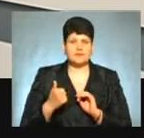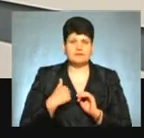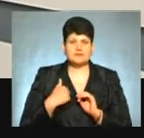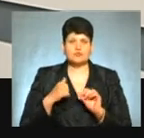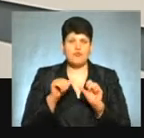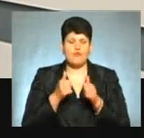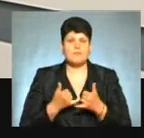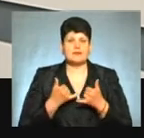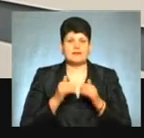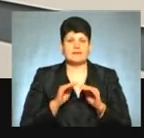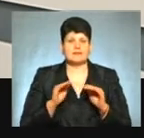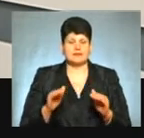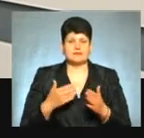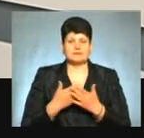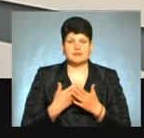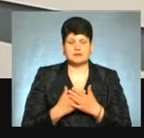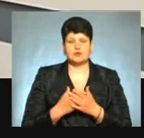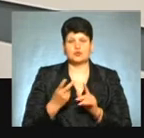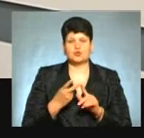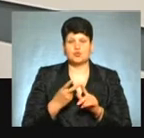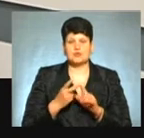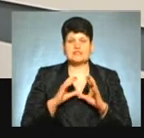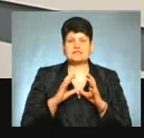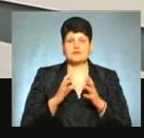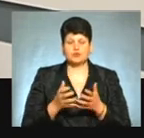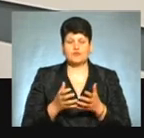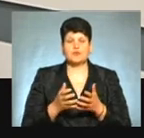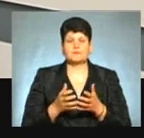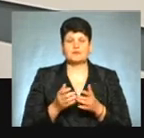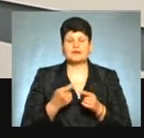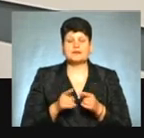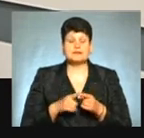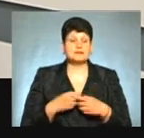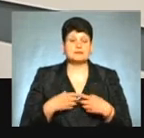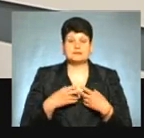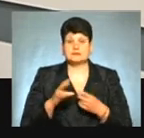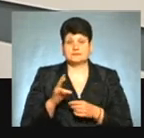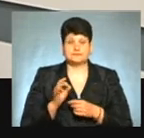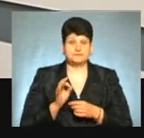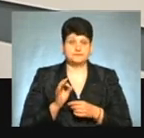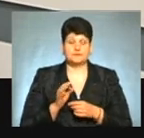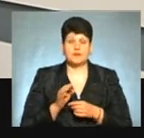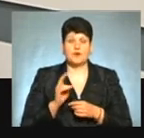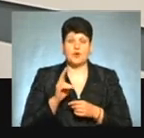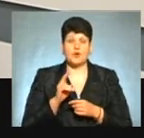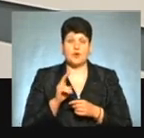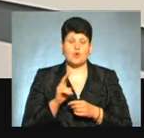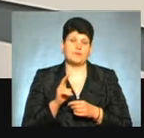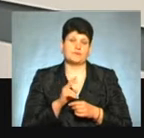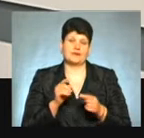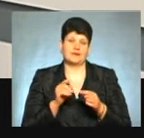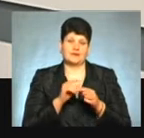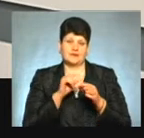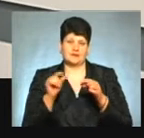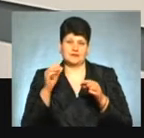військова форма для дітей в стилі Другої світової, радянська, оця от недолуга, страшненька, ось колорадські стрічки, всяке